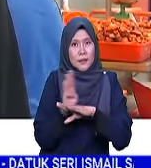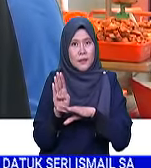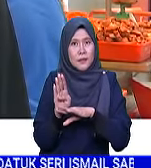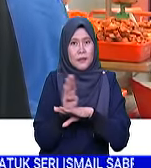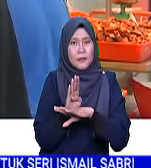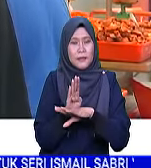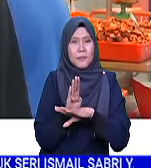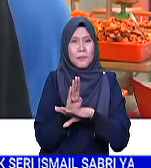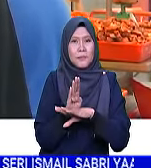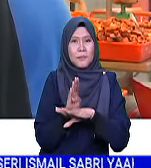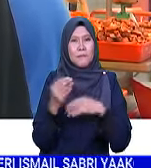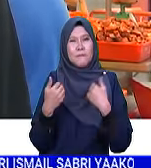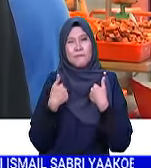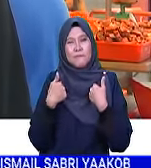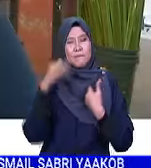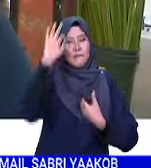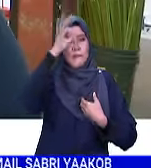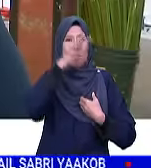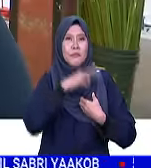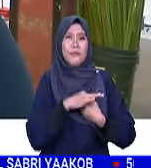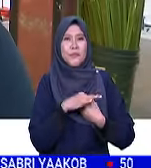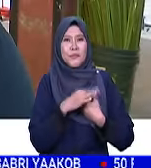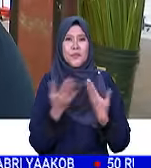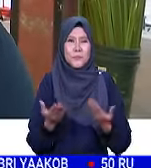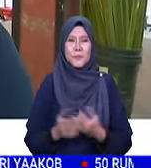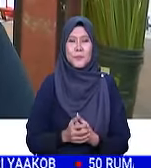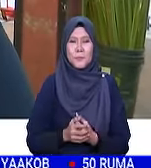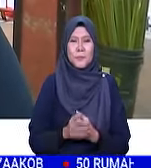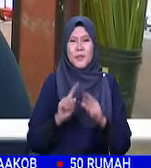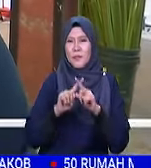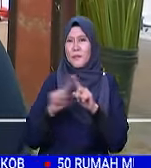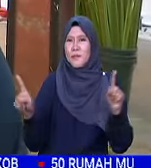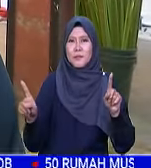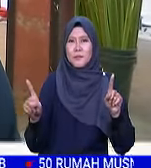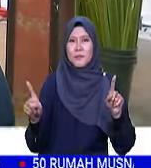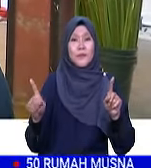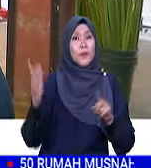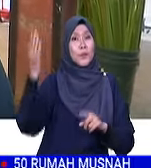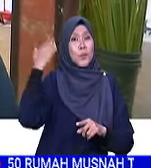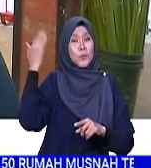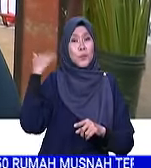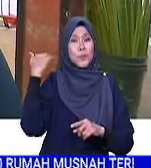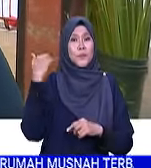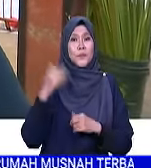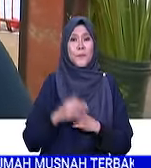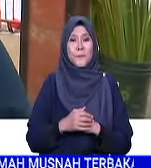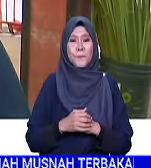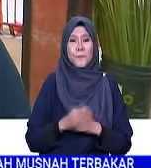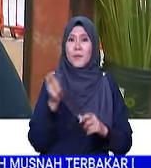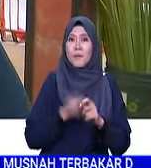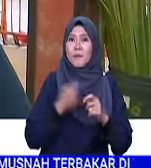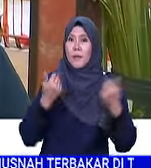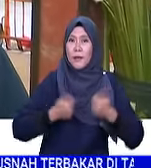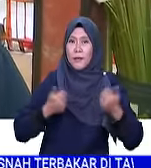ada sikit down lah. Memang beza banyak lah sebab kalau biasanya tiap